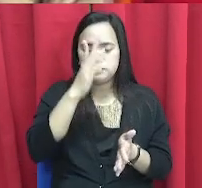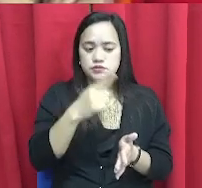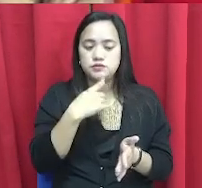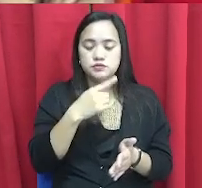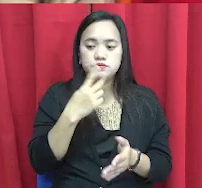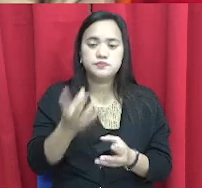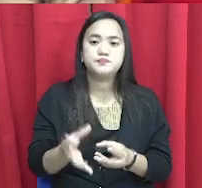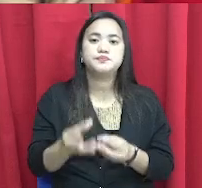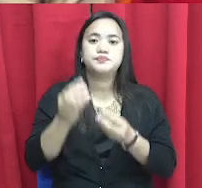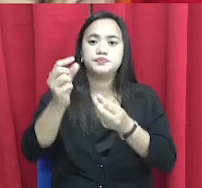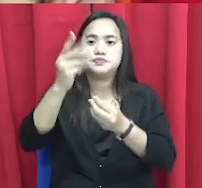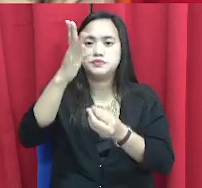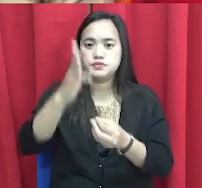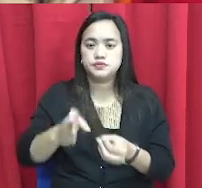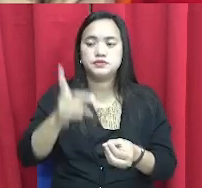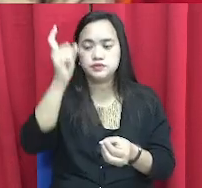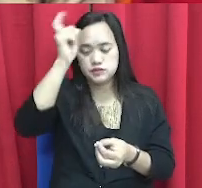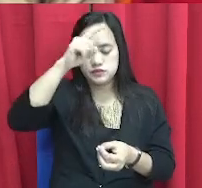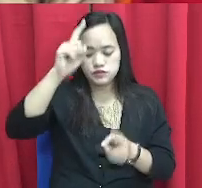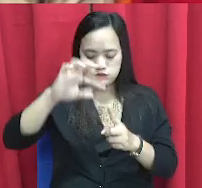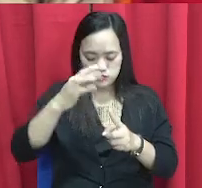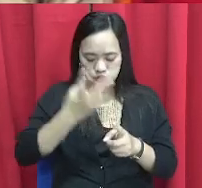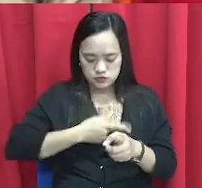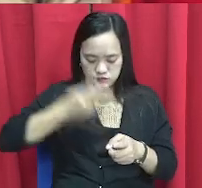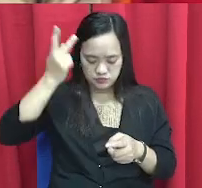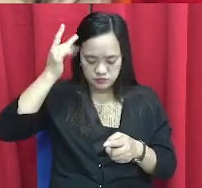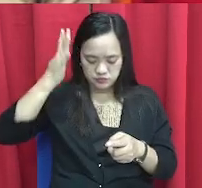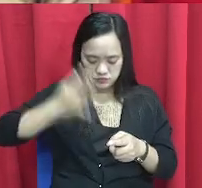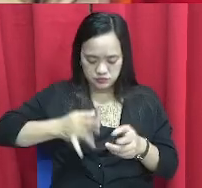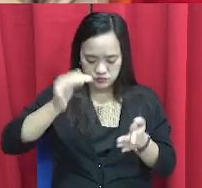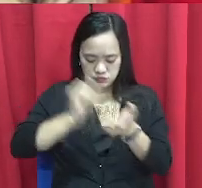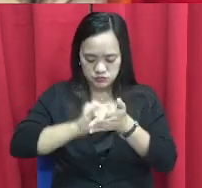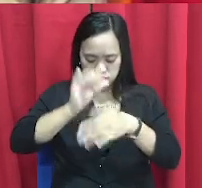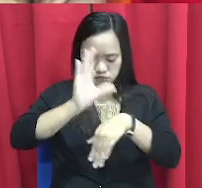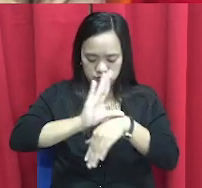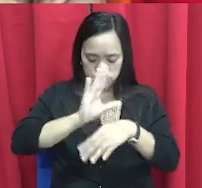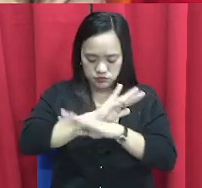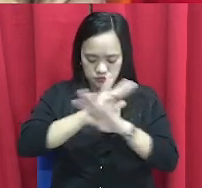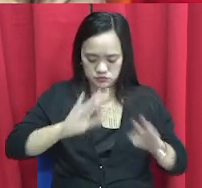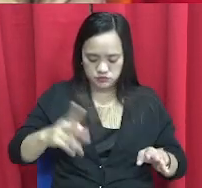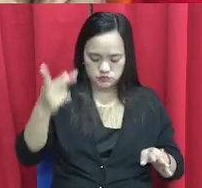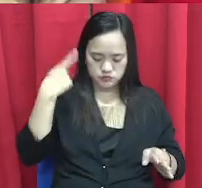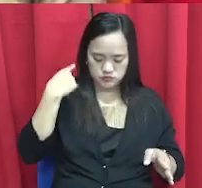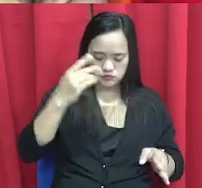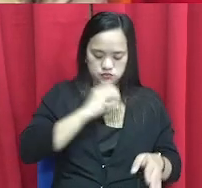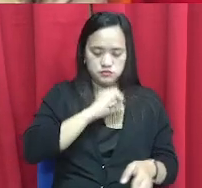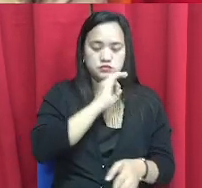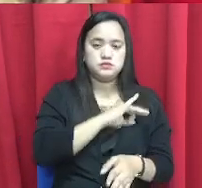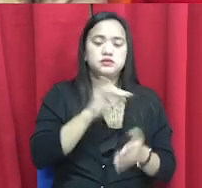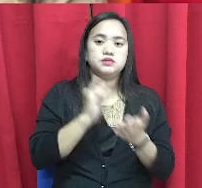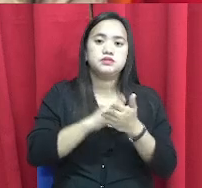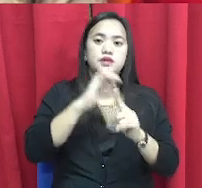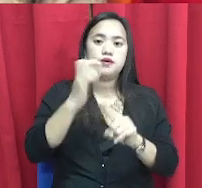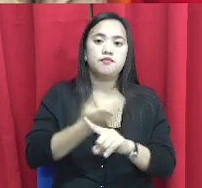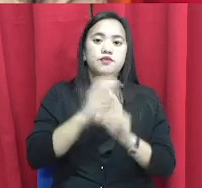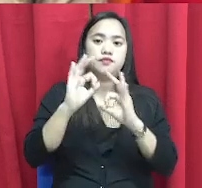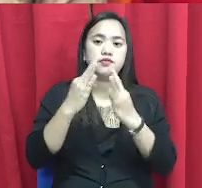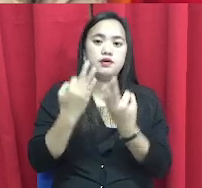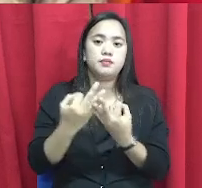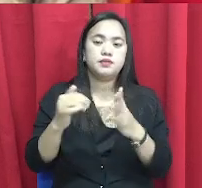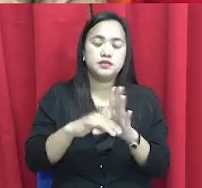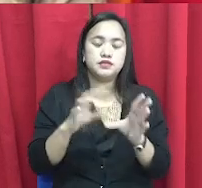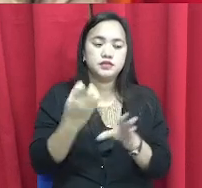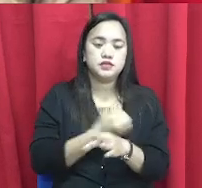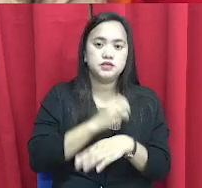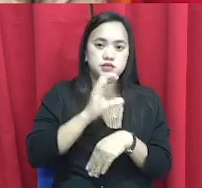ating Panginoon ng wisdom sa ating mahal at Pastor na ang simbahan ay hindi makikinabang na ang bawat family sa ating